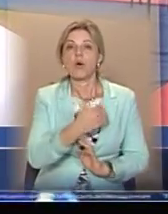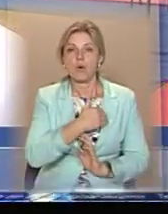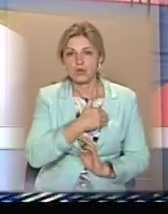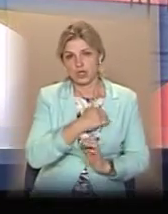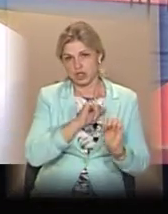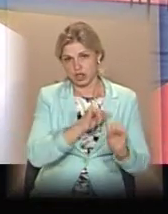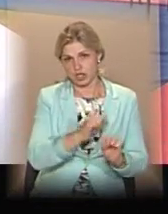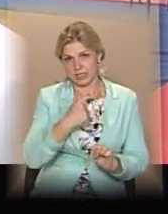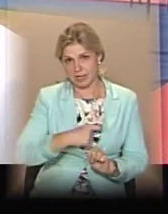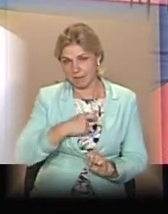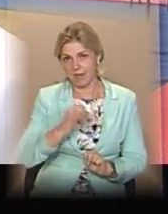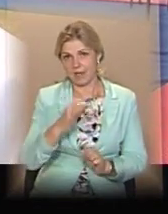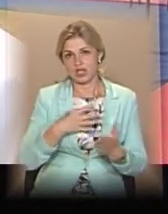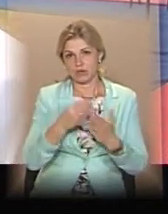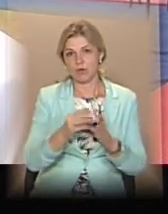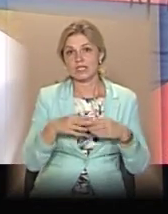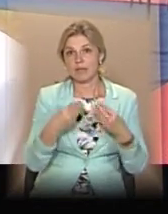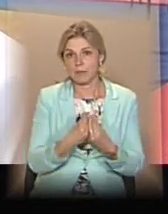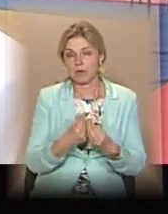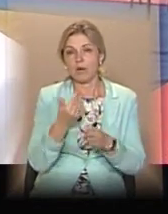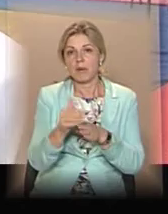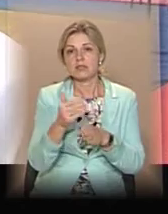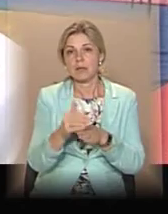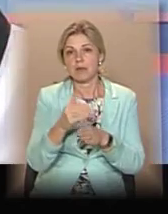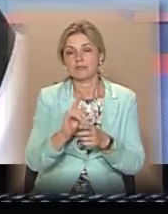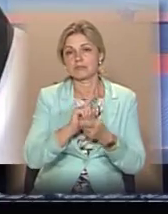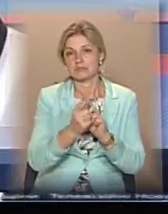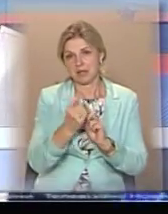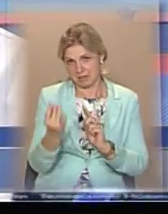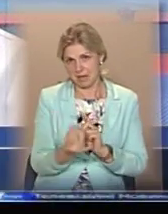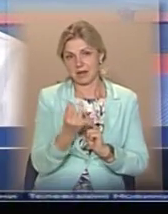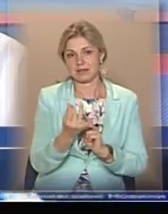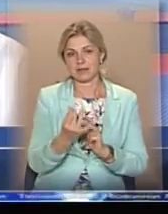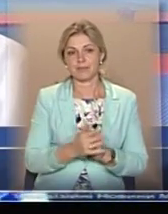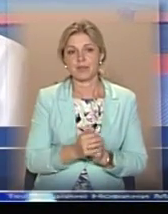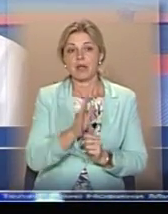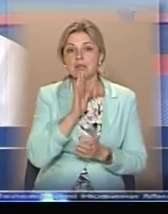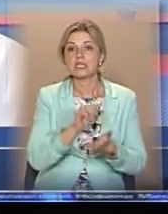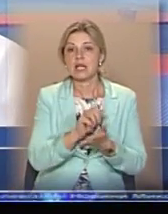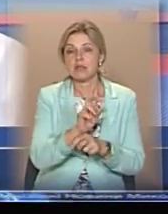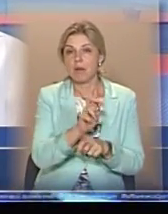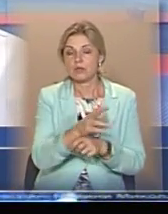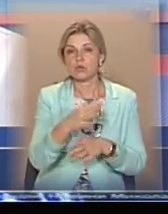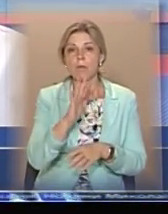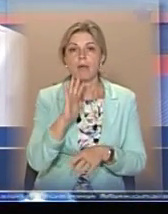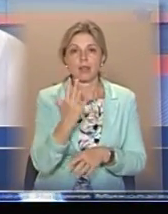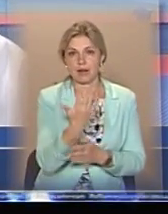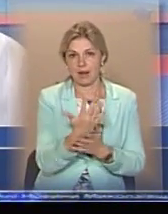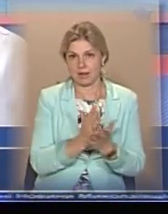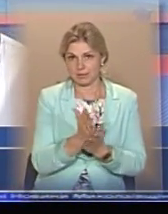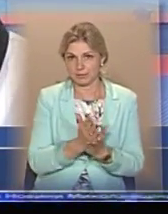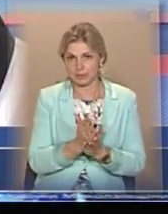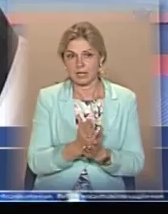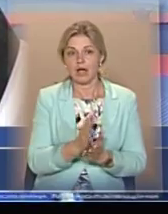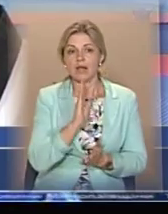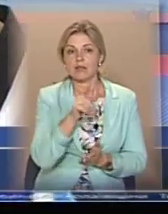И потихоньку как бы очень стало интересно. И вот так вот. Я занимаюсь тхеквондо уже 5 лет, и